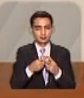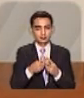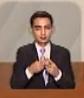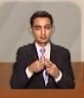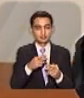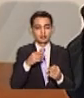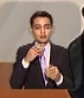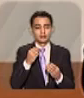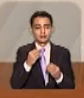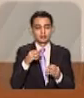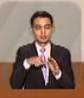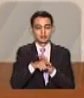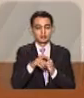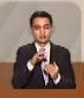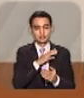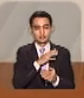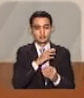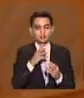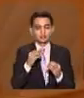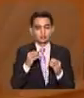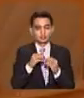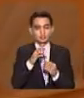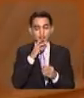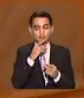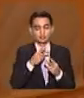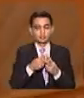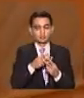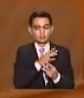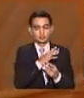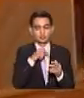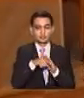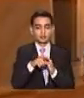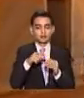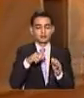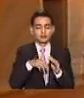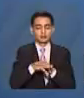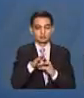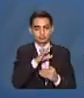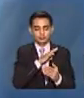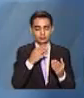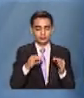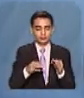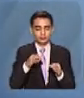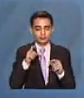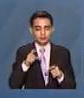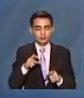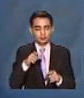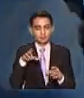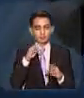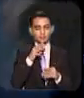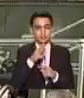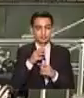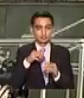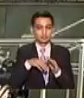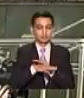учетом смущающих обстоятельств, назначить наказание 10 лет лишения свободы. Председательствующий удалился. Представители сторон в оцепенении. Камер избегают всем.